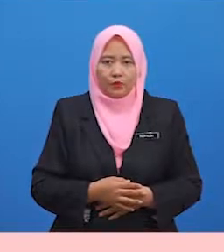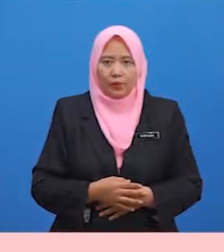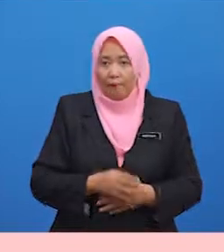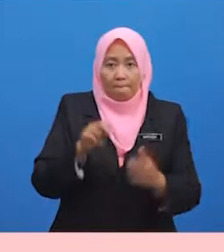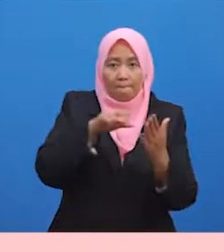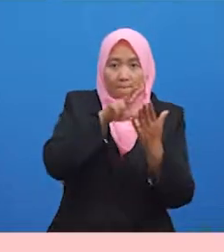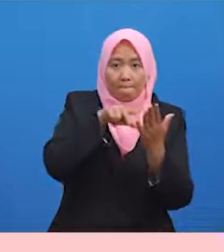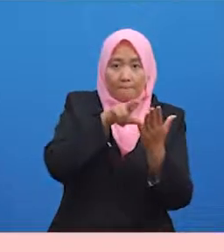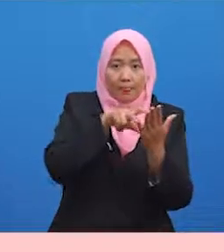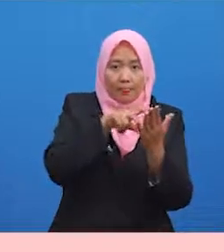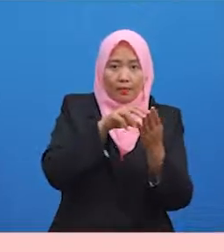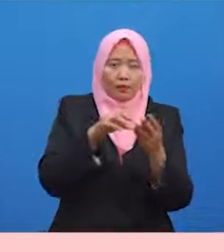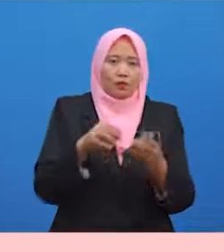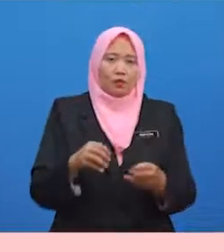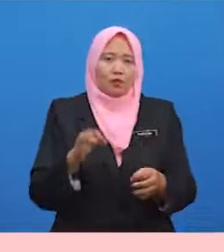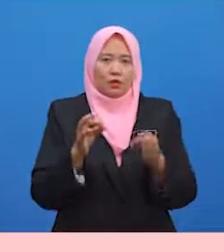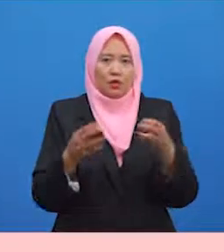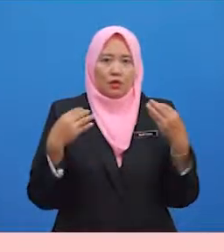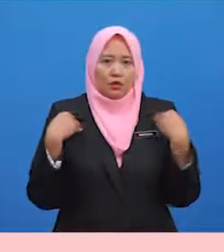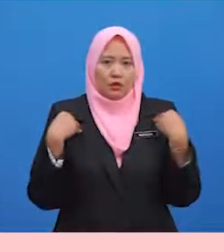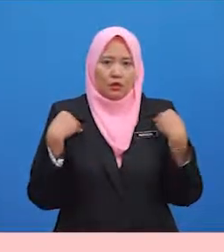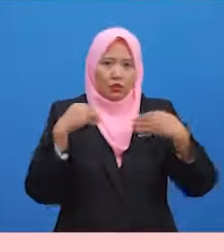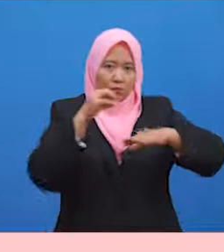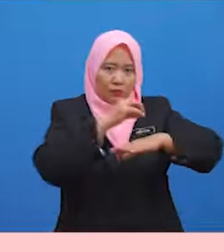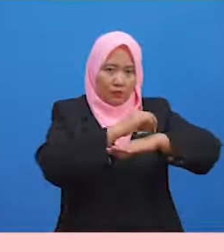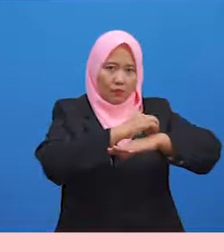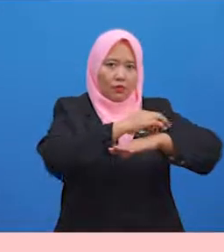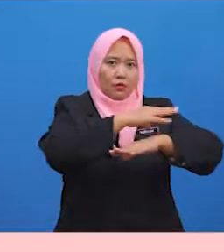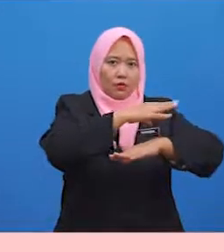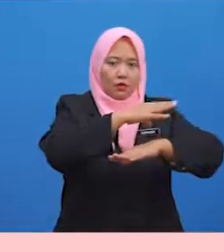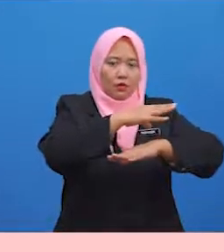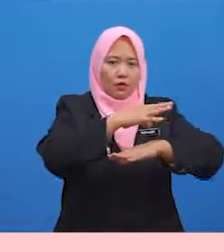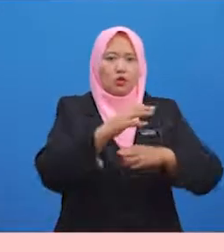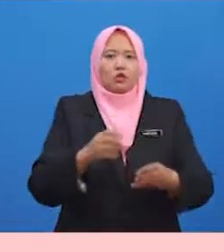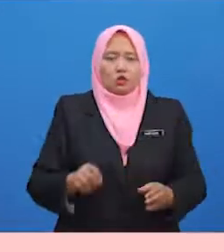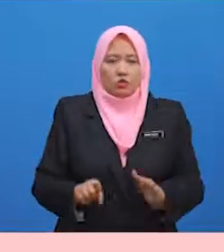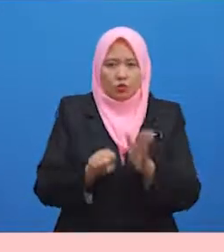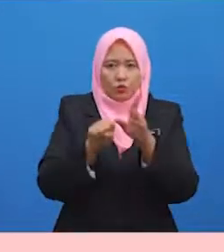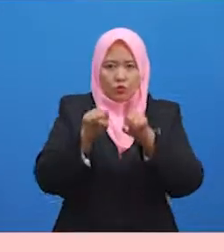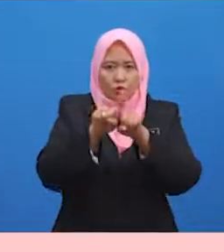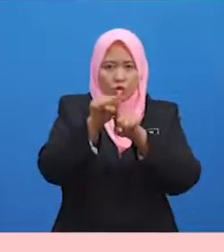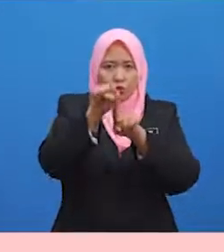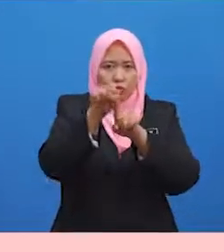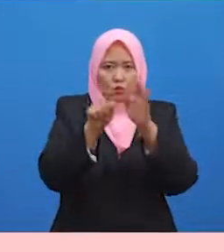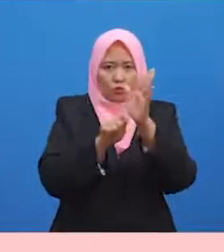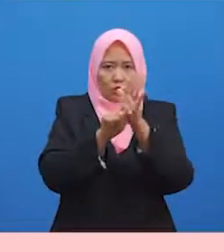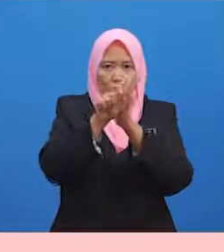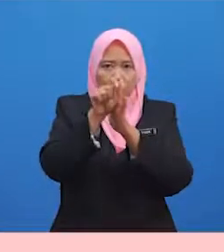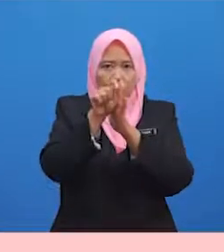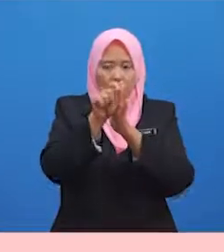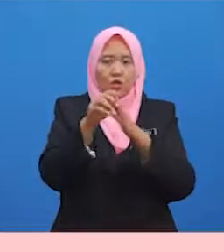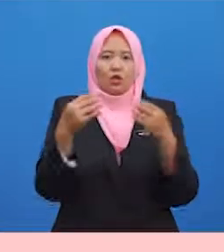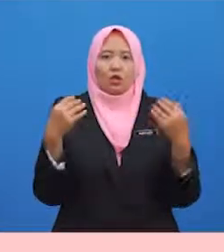Periksa sekiranya terdapat bengkak, lebam, peningkatan suhu atau pendarahan pada bahagian kecederaan.